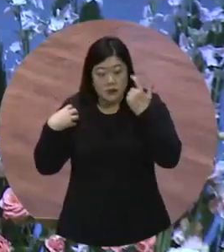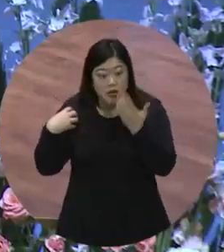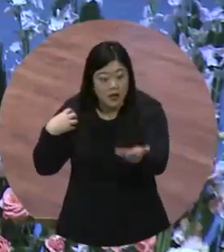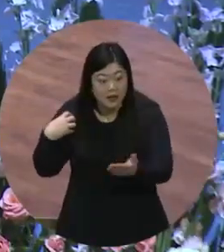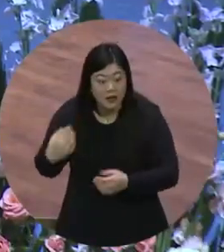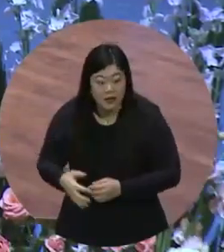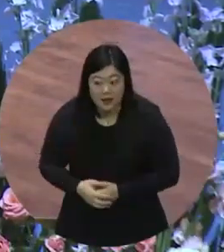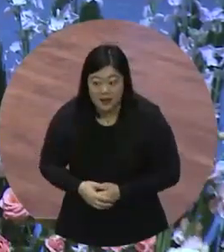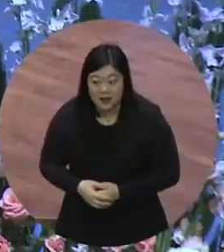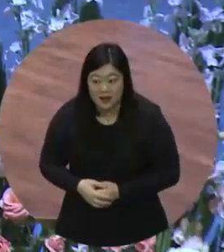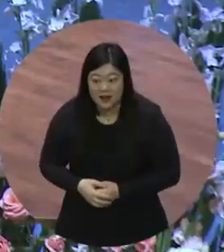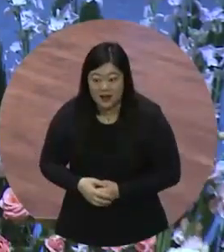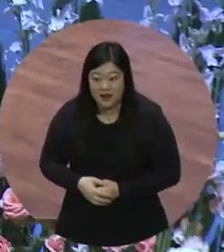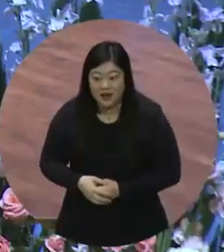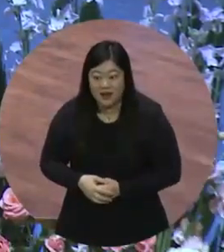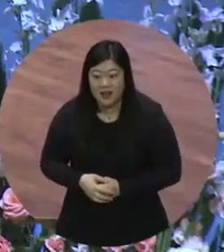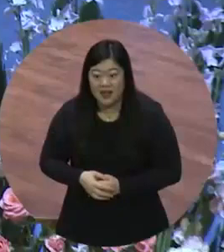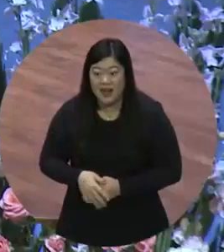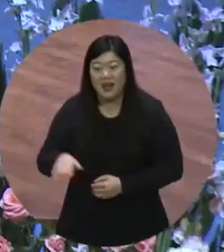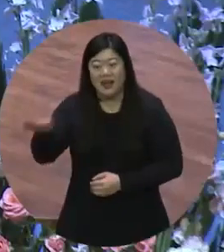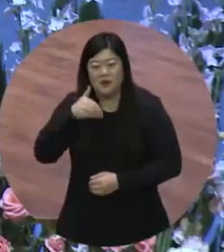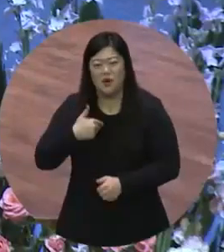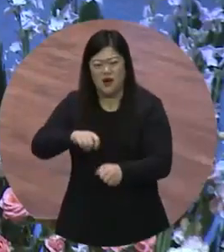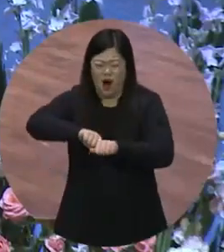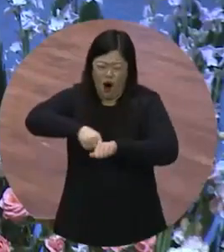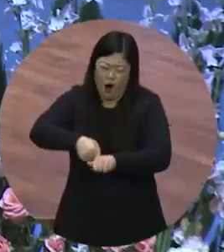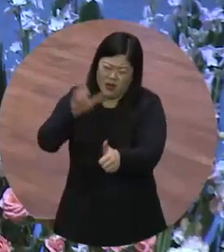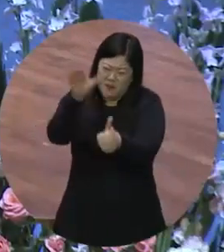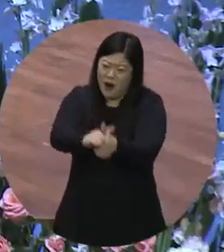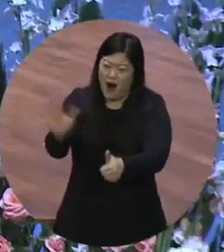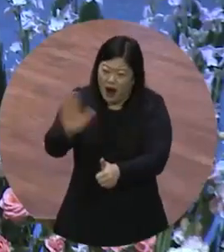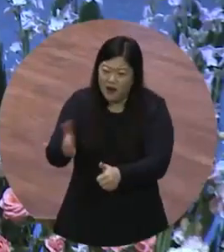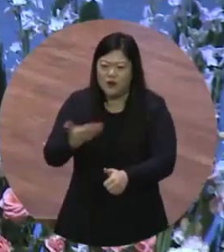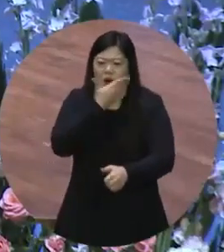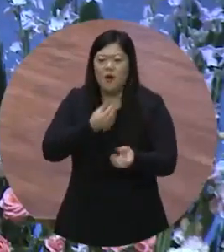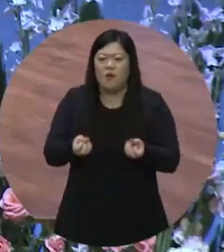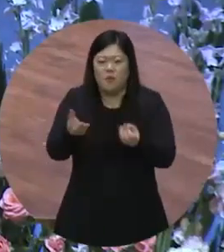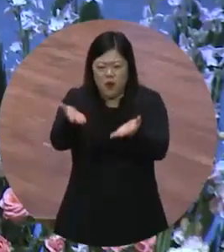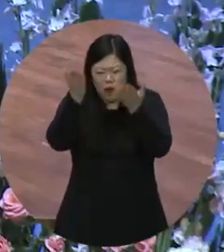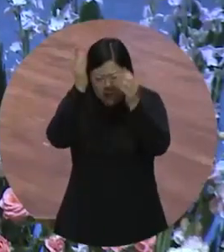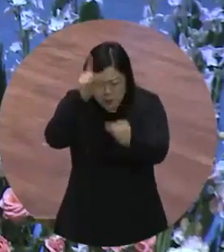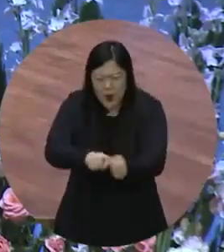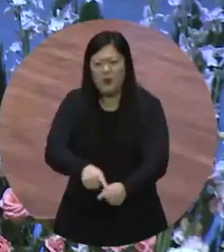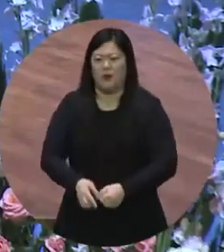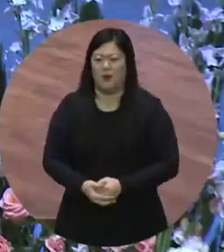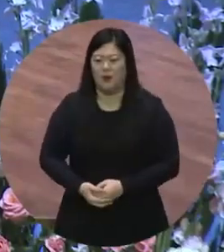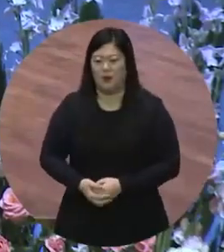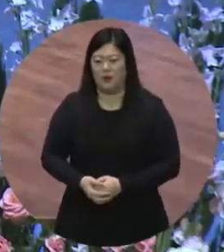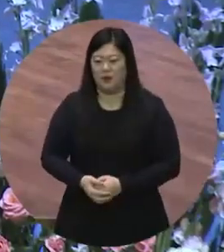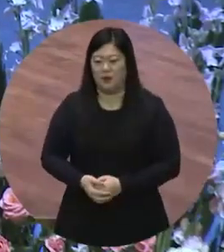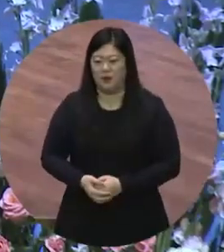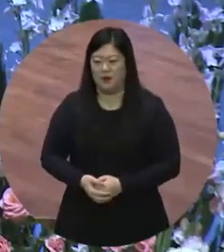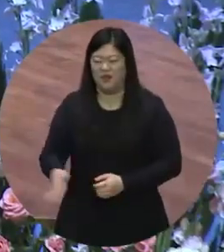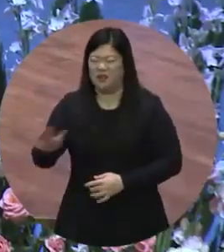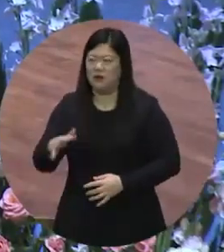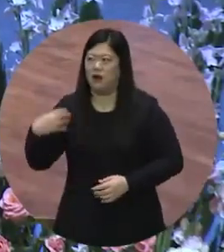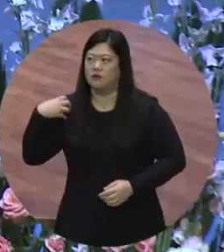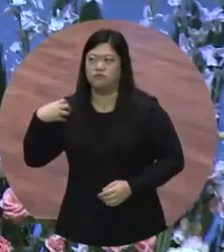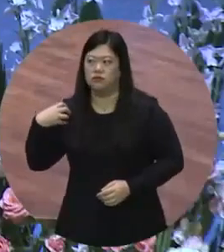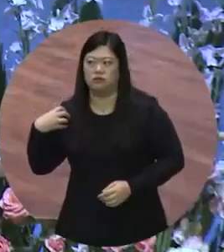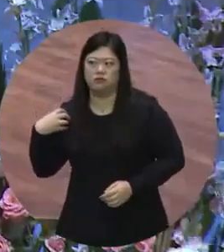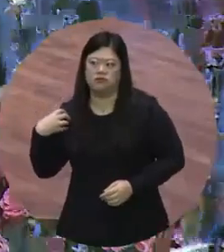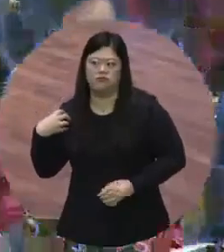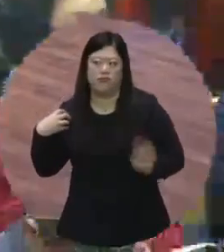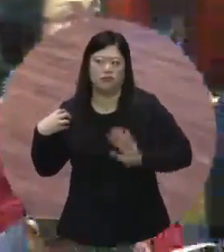여러분을 위해서 하는 거예요. 전도라는 니란 방법을 통해서 하나님 구원께 이루는데 그 이유가 뭐냐? 여러분을 축복하기